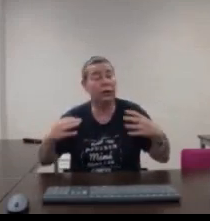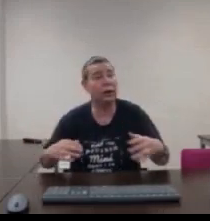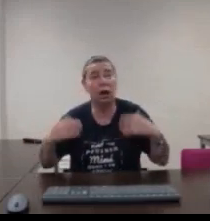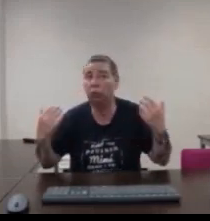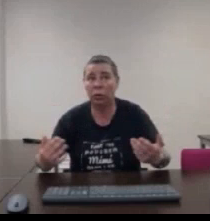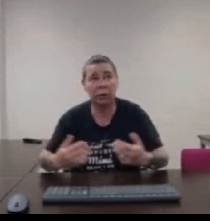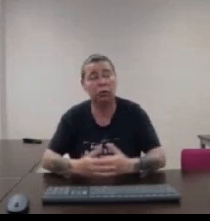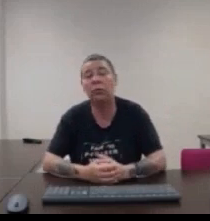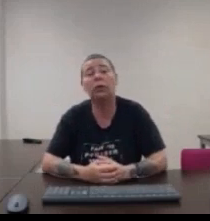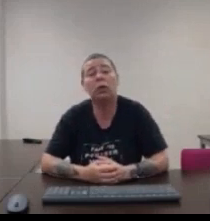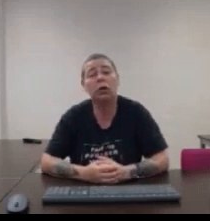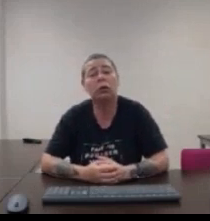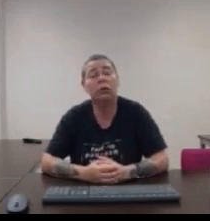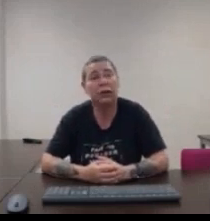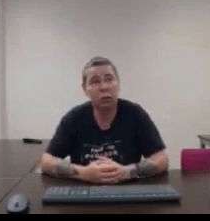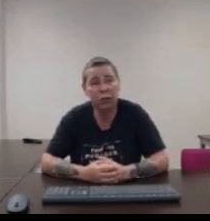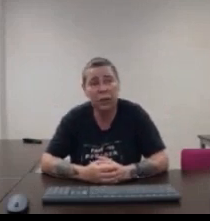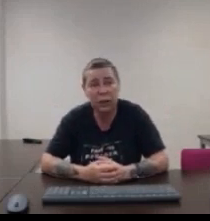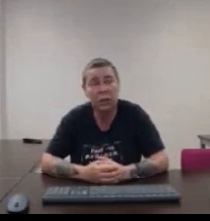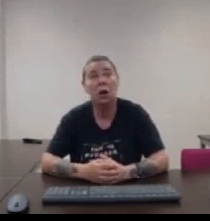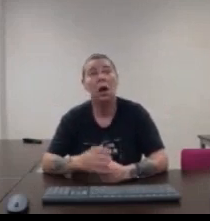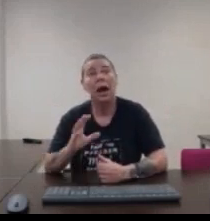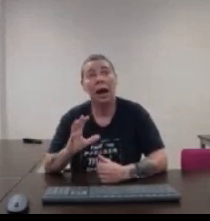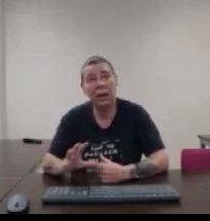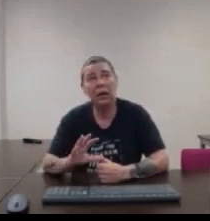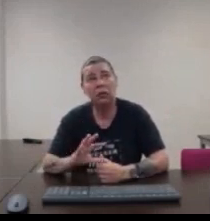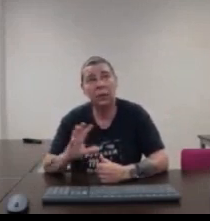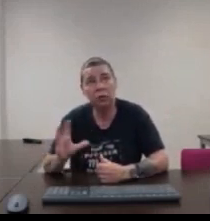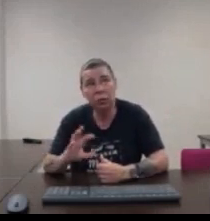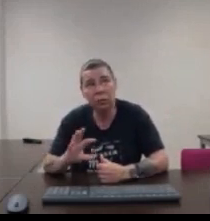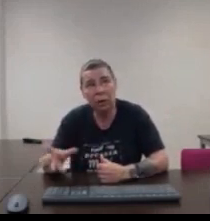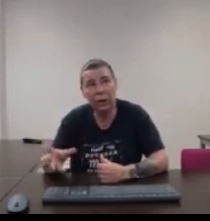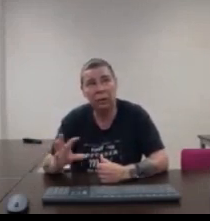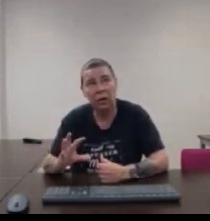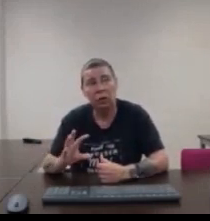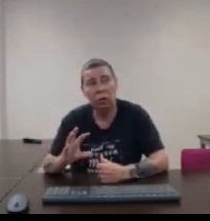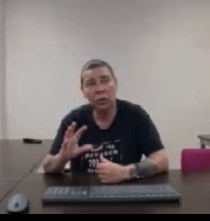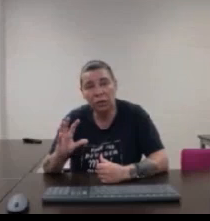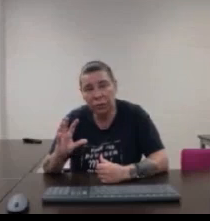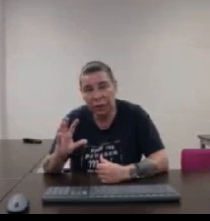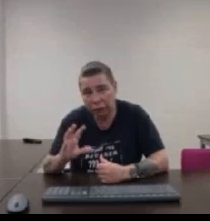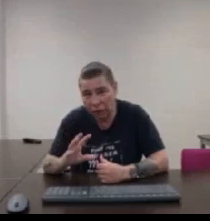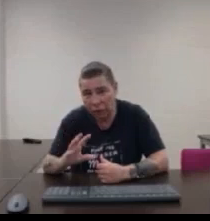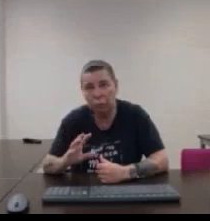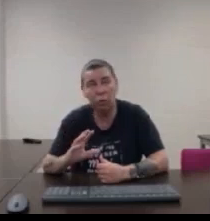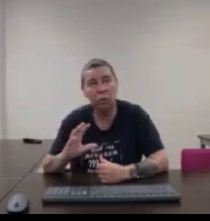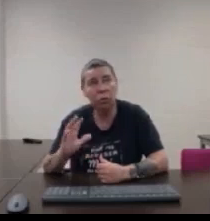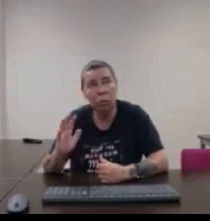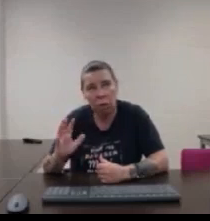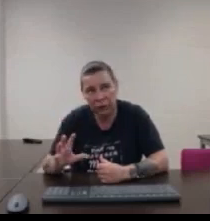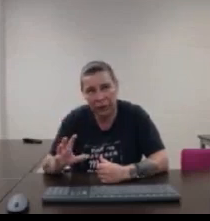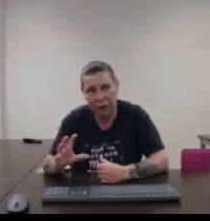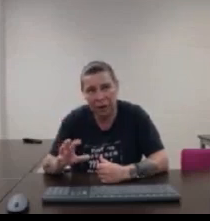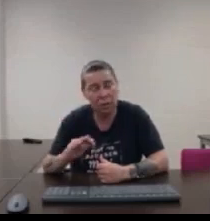vos notes, etc., tout en assurant votre conversation téléphonique. Après, je fais juste une parenthèse. Dans le cas où vous êtes seul dans votre